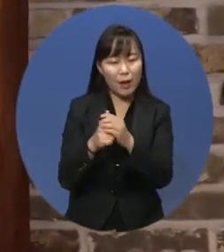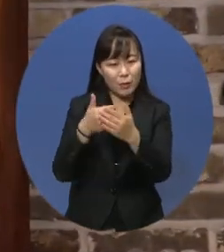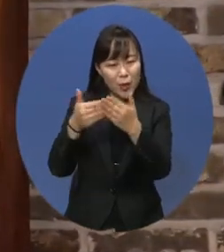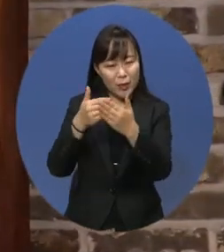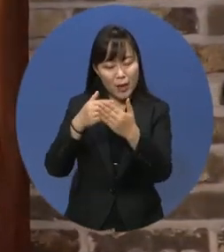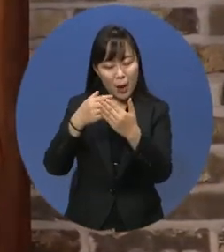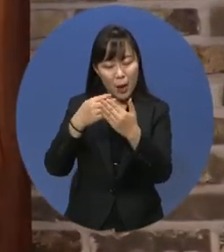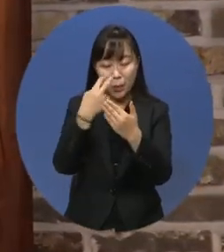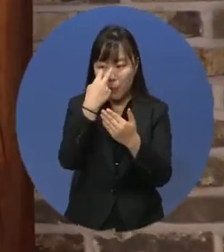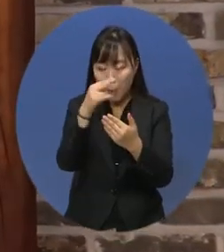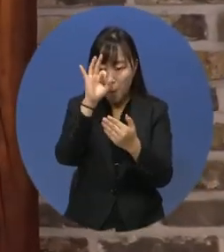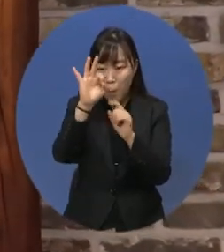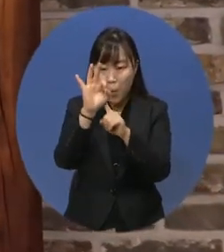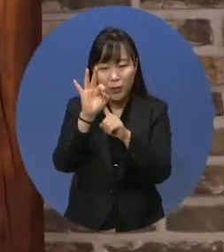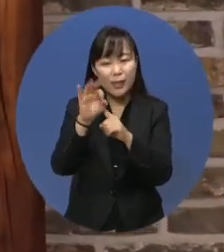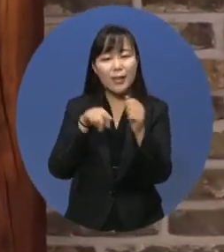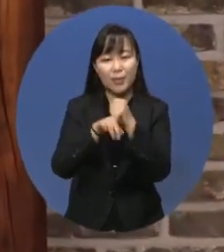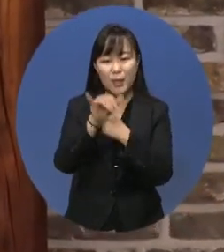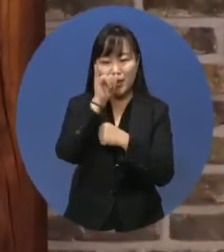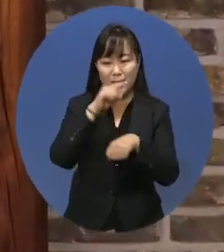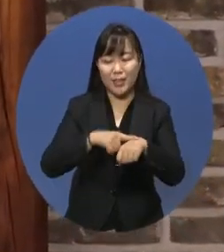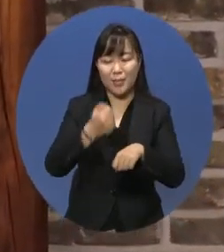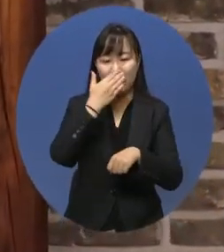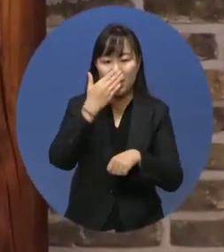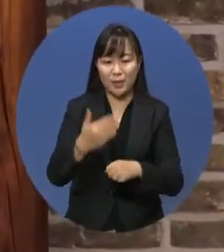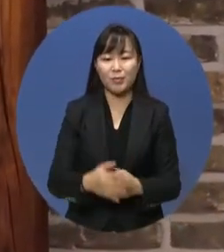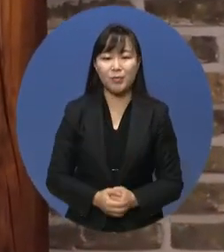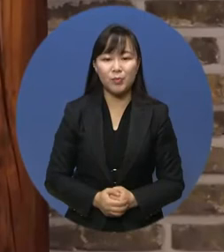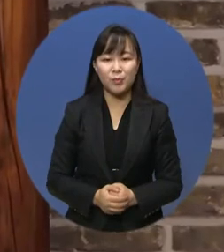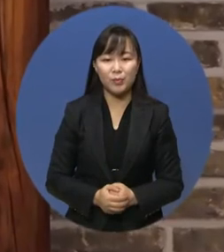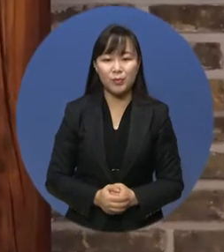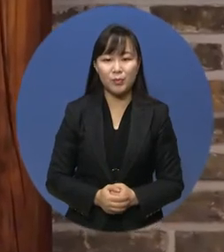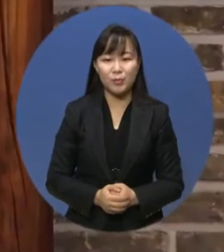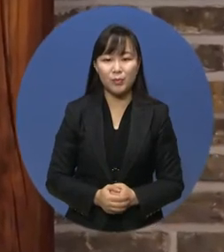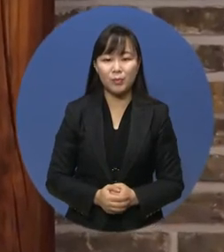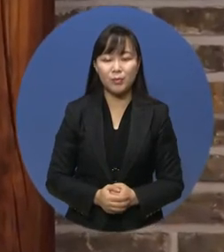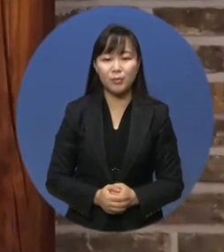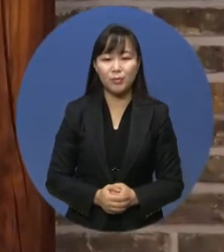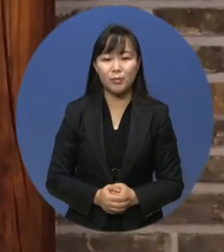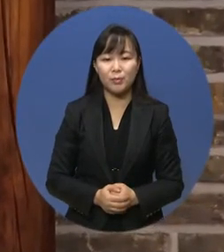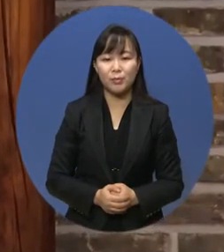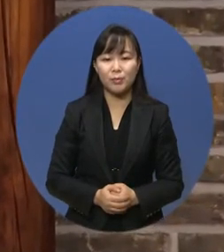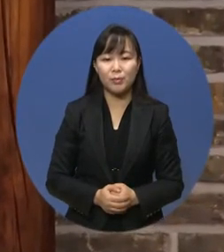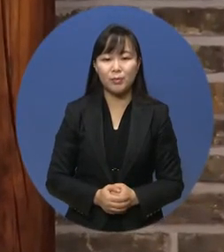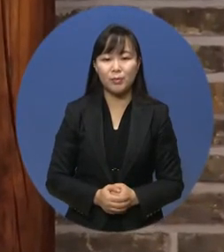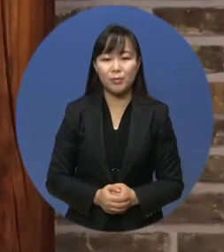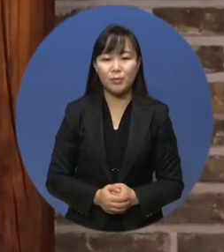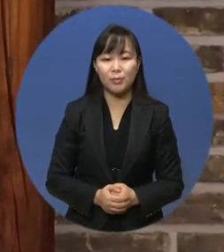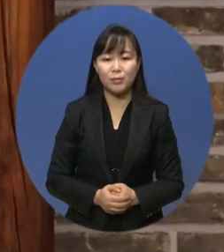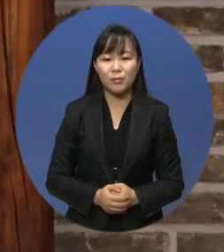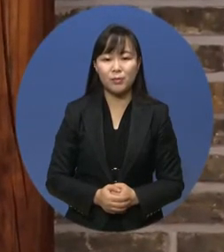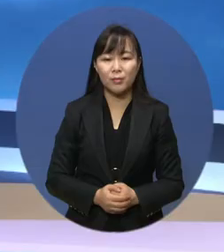회화적 시각을 엿볼 수 있는 의미 있는 시간이 되고 있습니다. 복지TV 뉴스 이소영입니다.